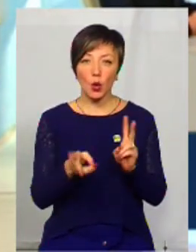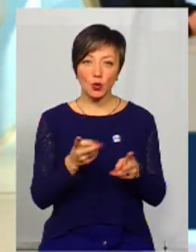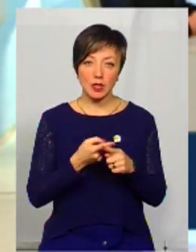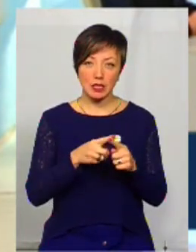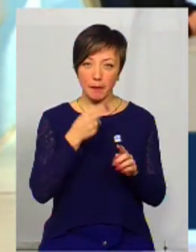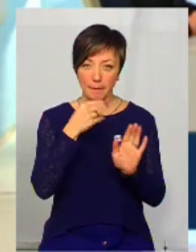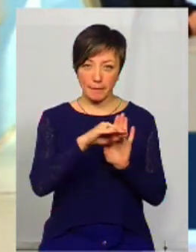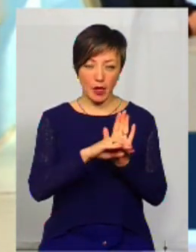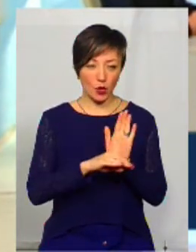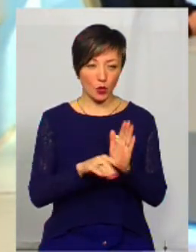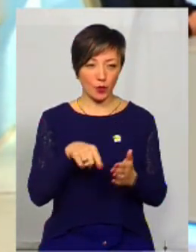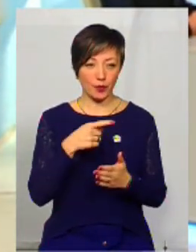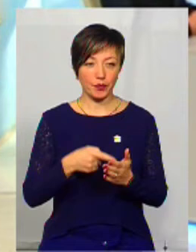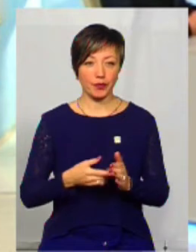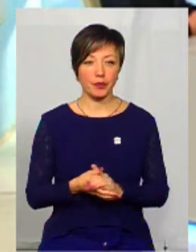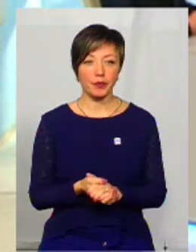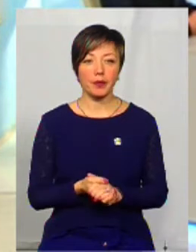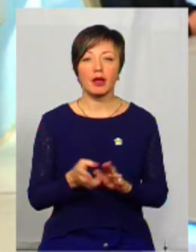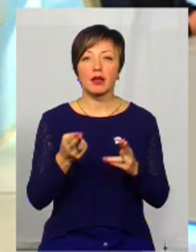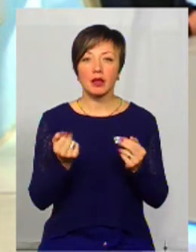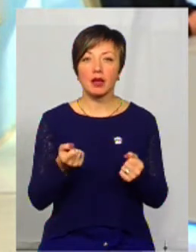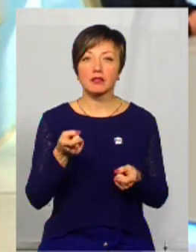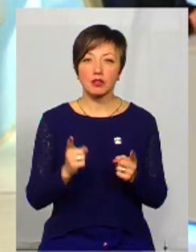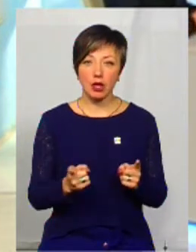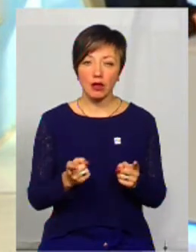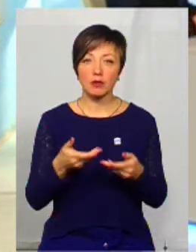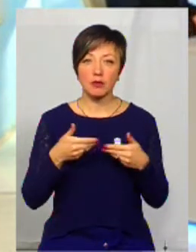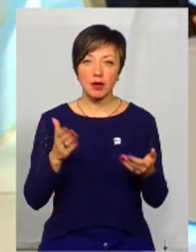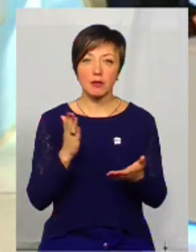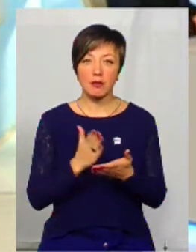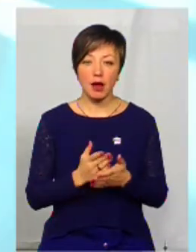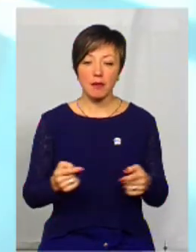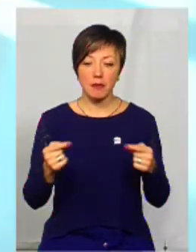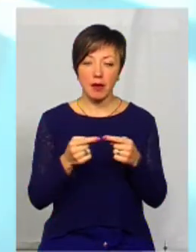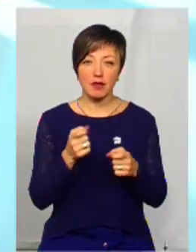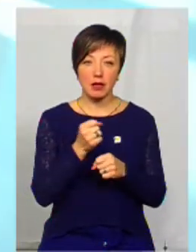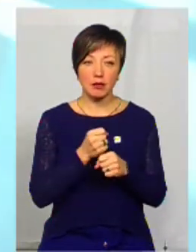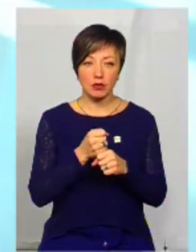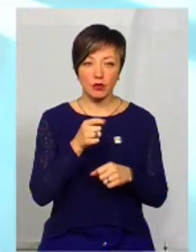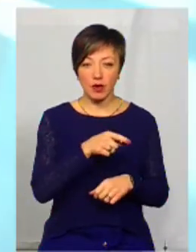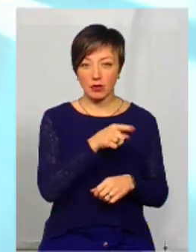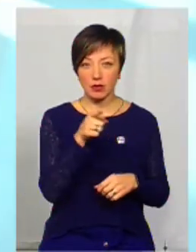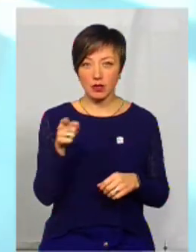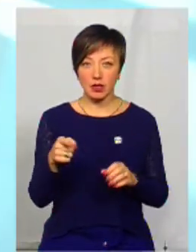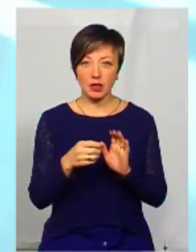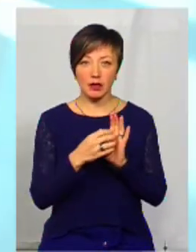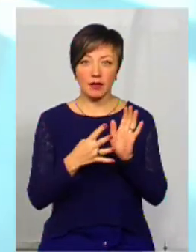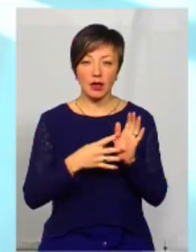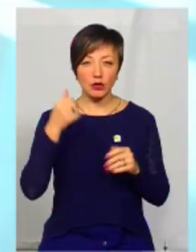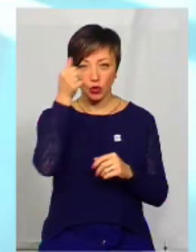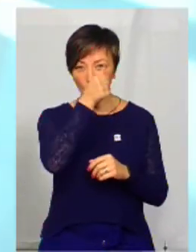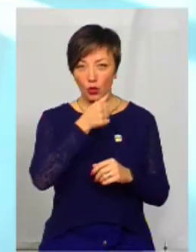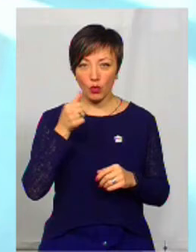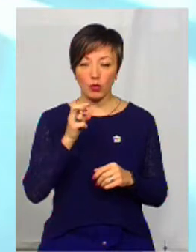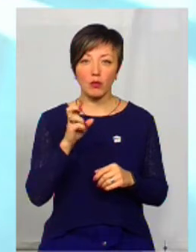готують за це меню? Так, звичайно, ми маємо вже певні напрацювання на протязі 2019 року,